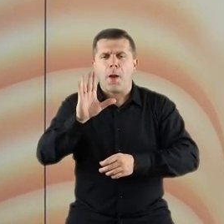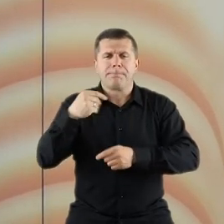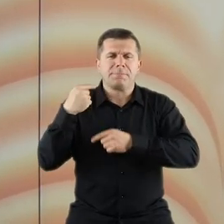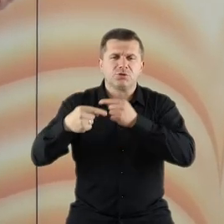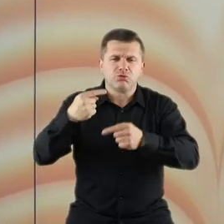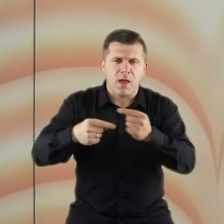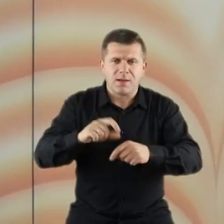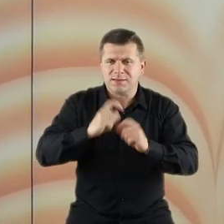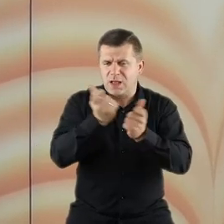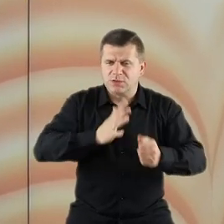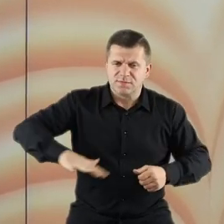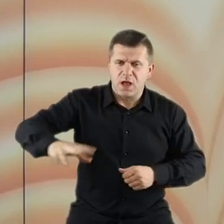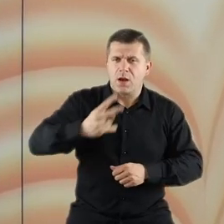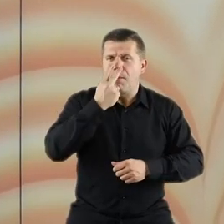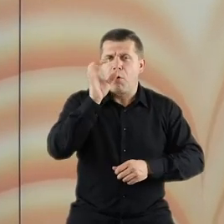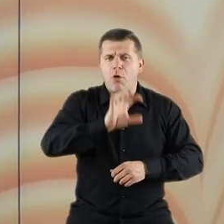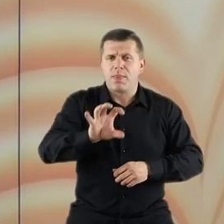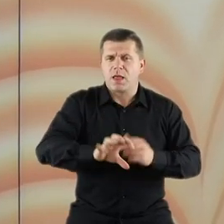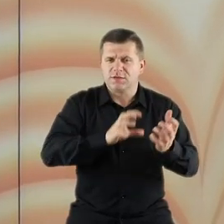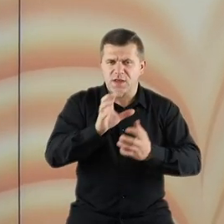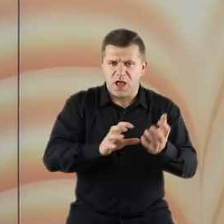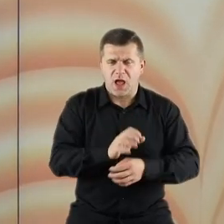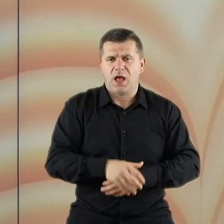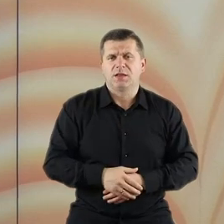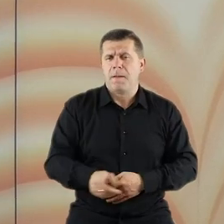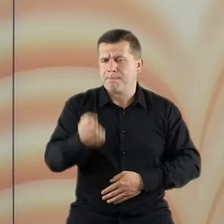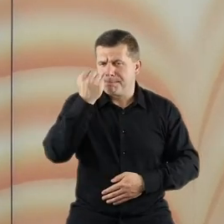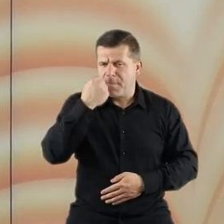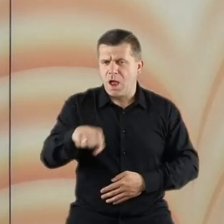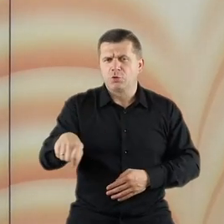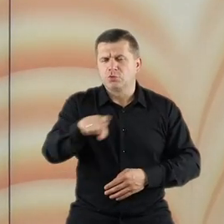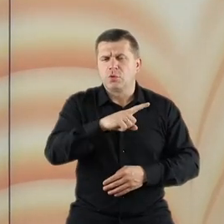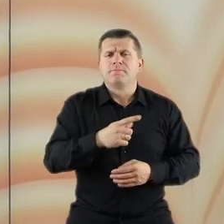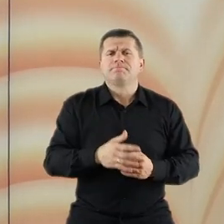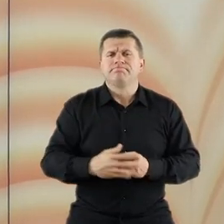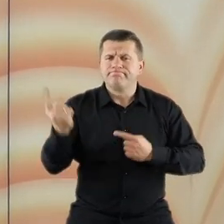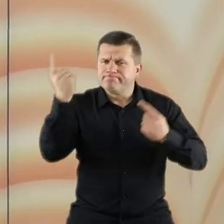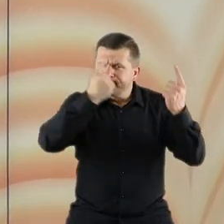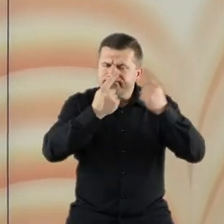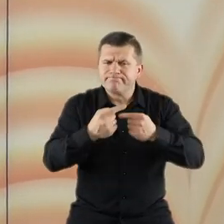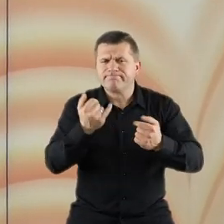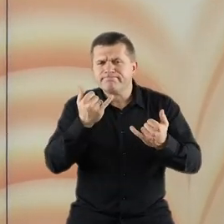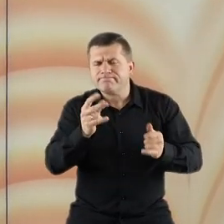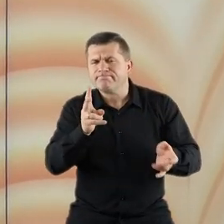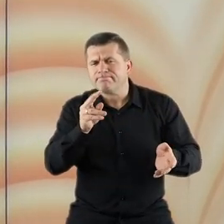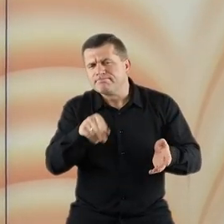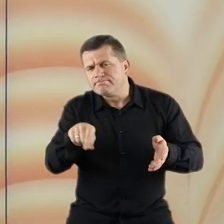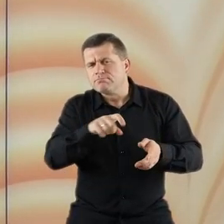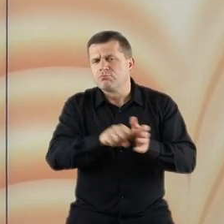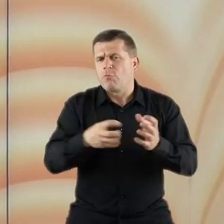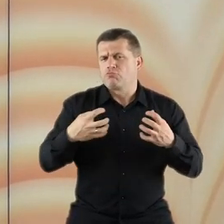z całej Ludowej sfery poglądu na świat i z takiego bardzo pragmatycznego podejścia do życia